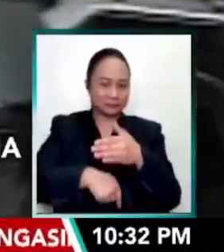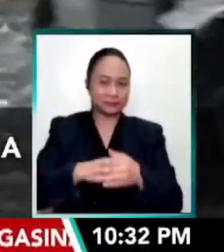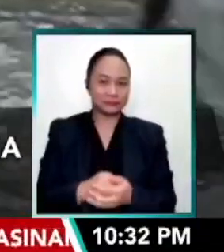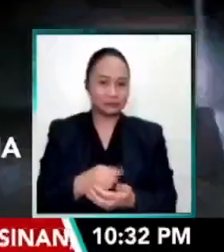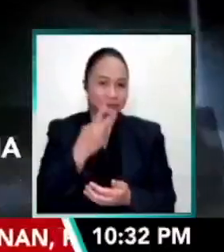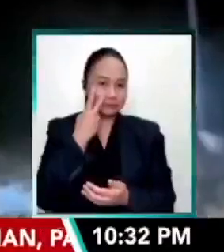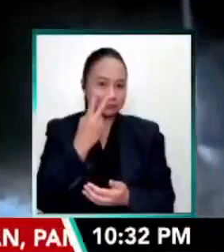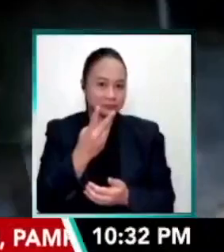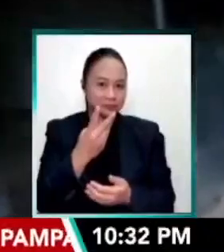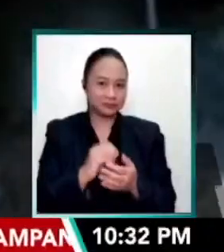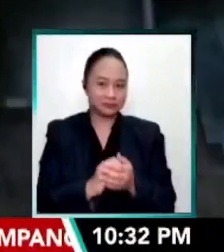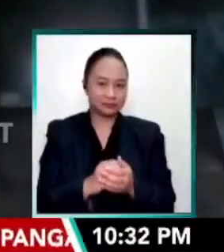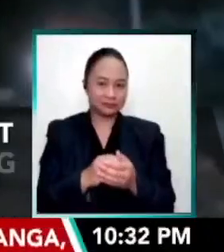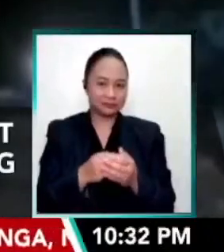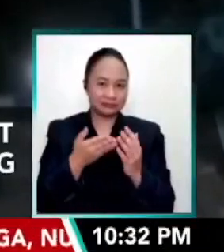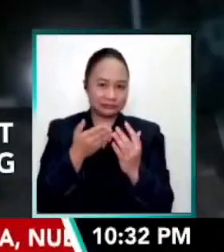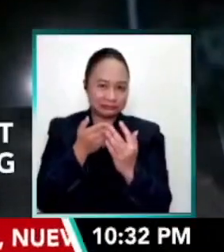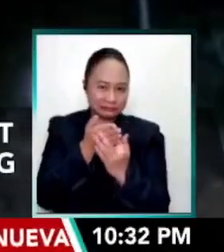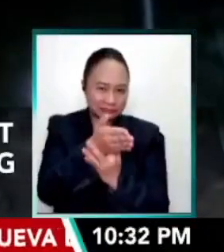canal.